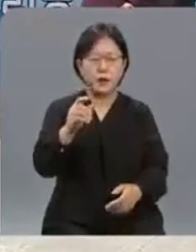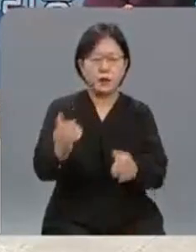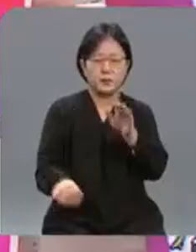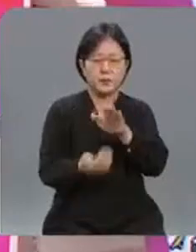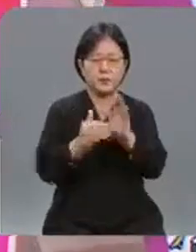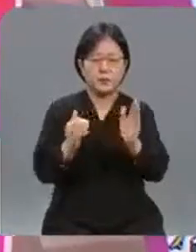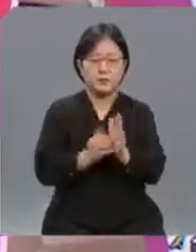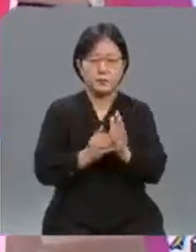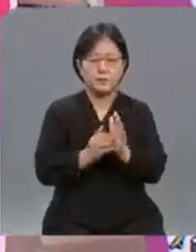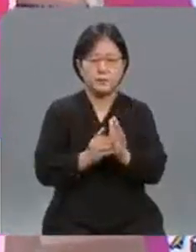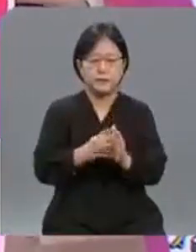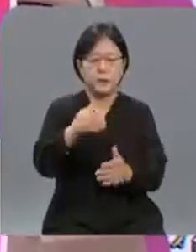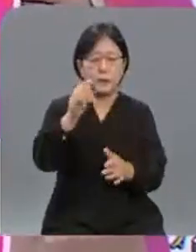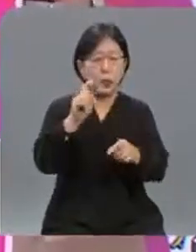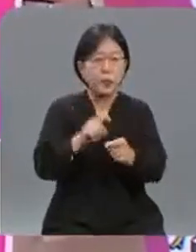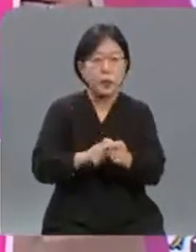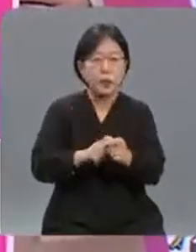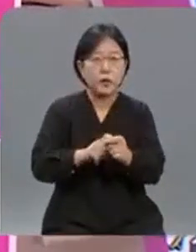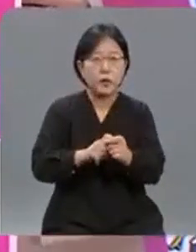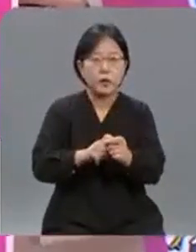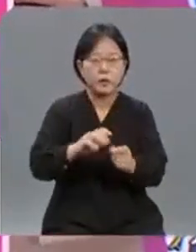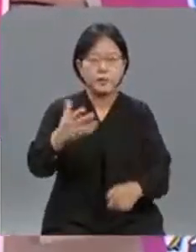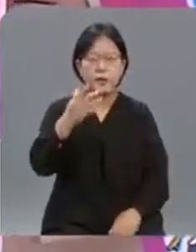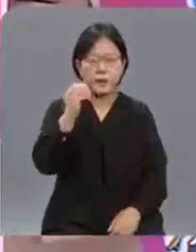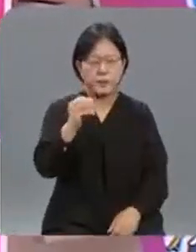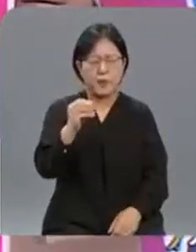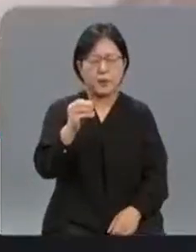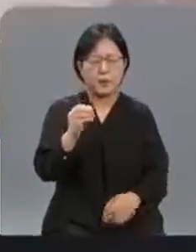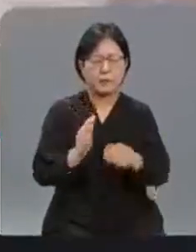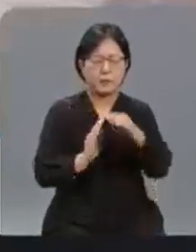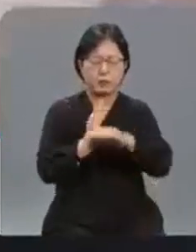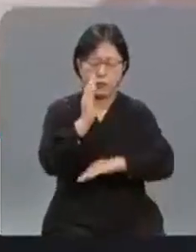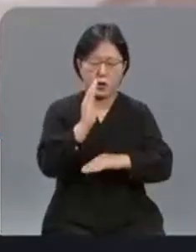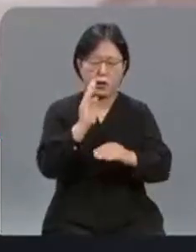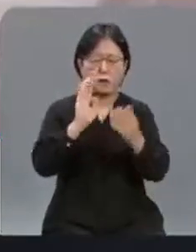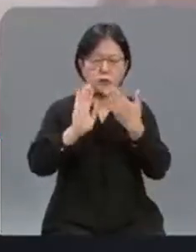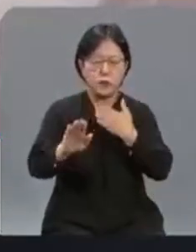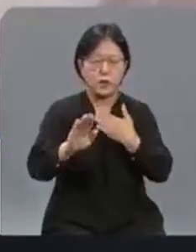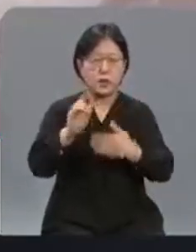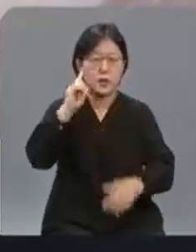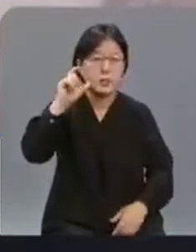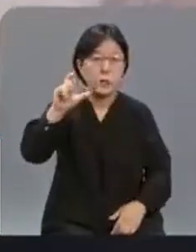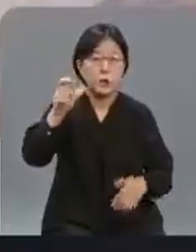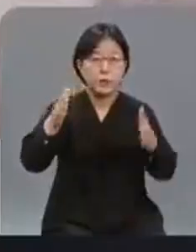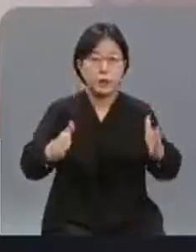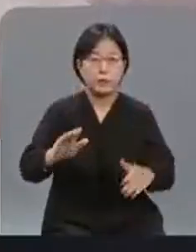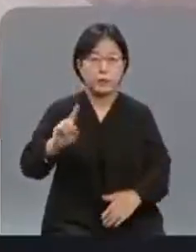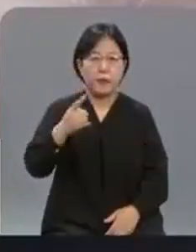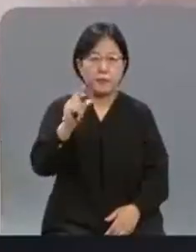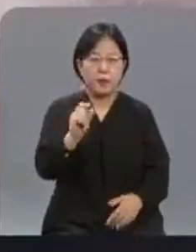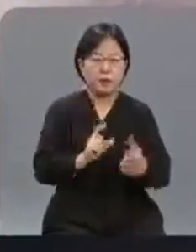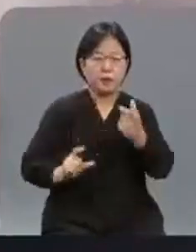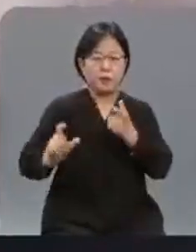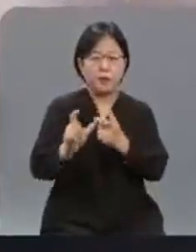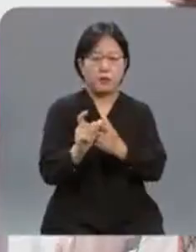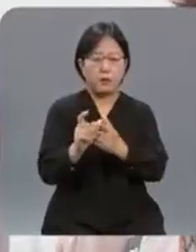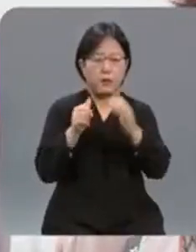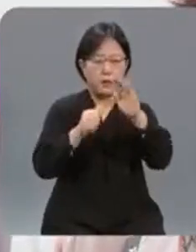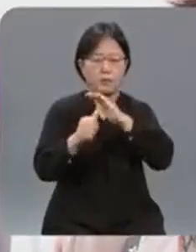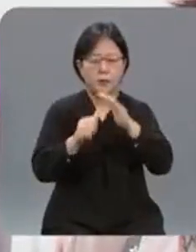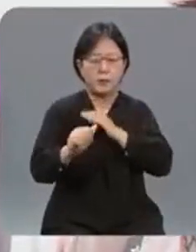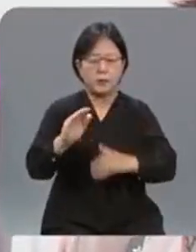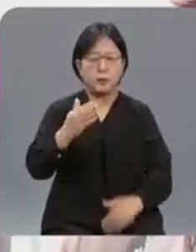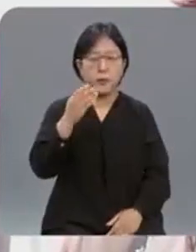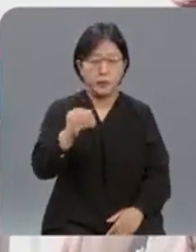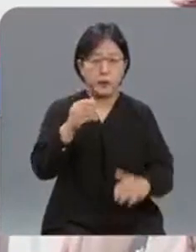달성했습니다. 목표로 했던 관람객 800만 명을 달성한 지 보름 만에 100만 명을 더 끌어모은 겁니다.